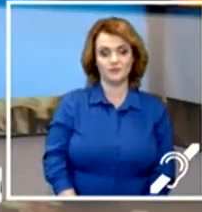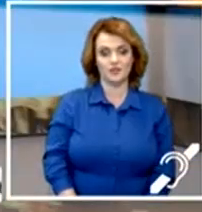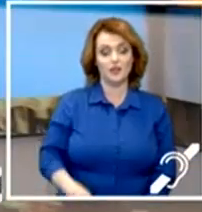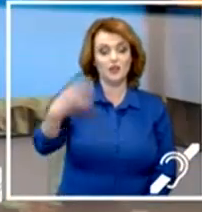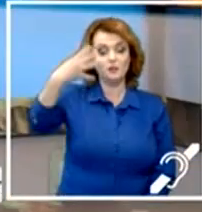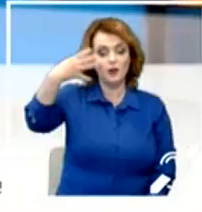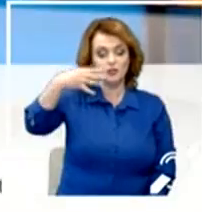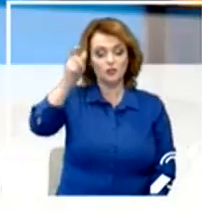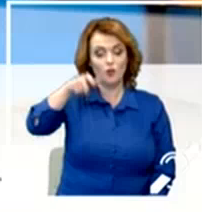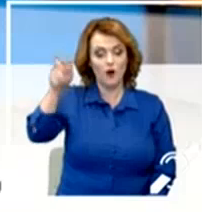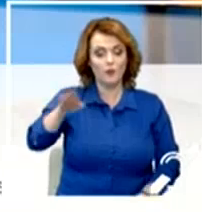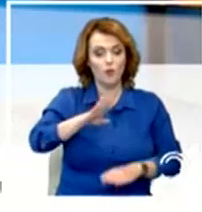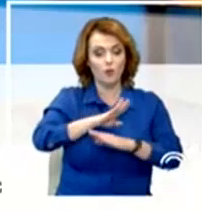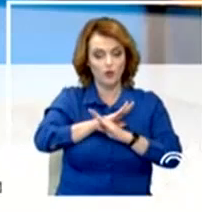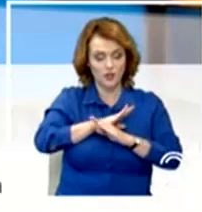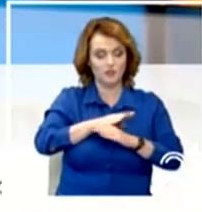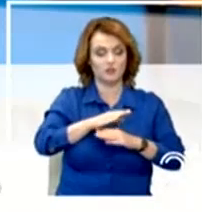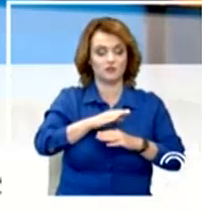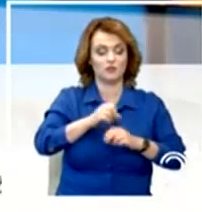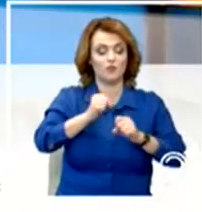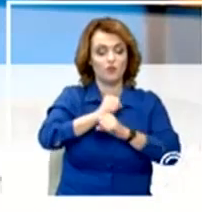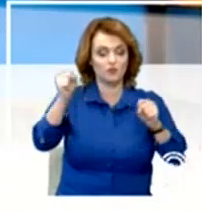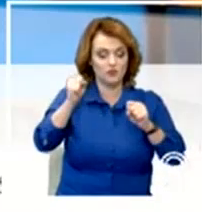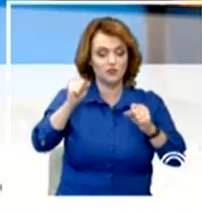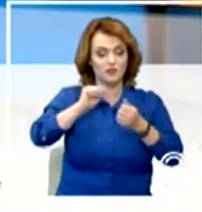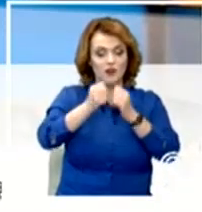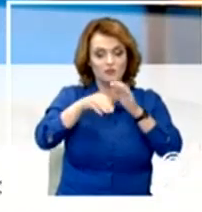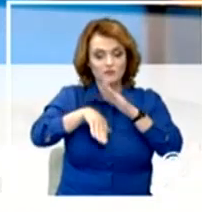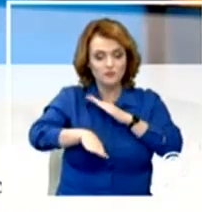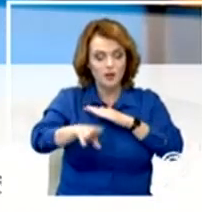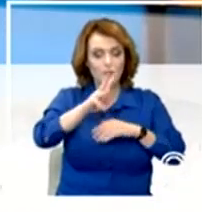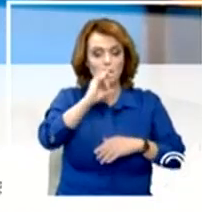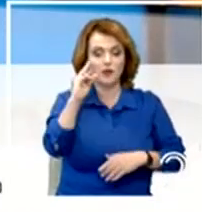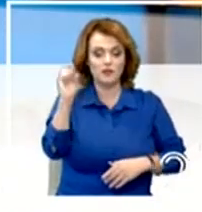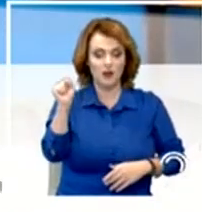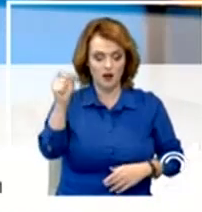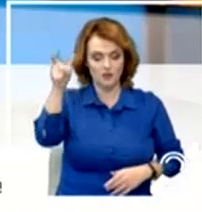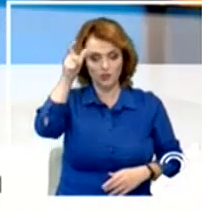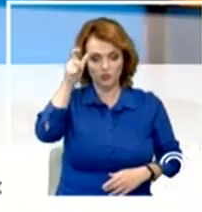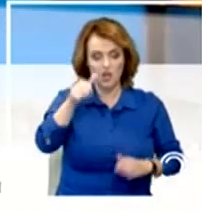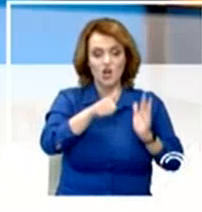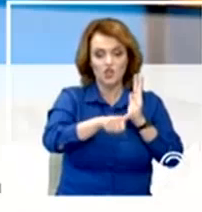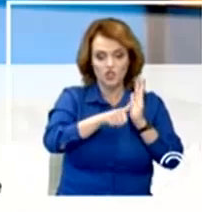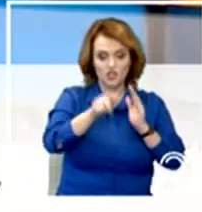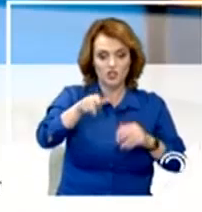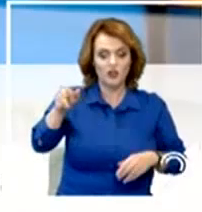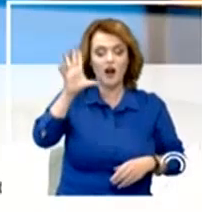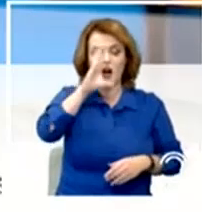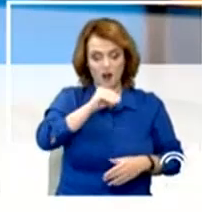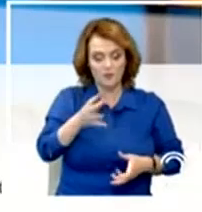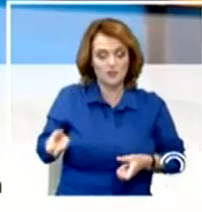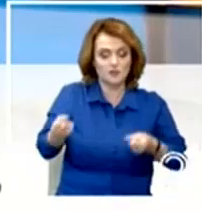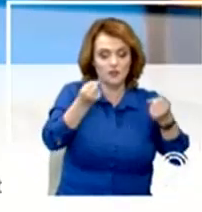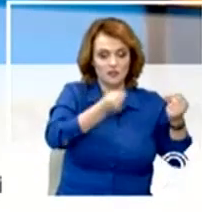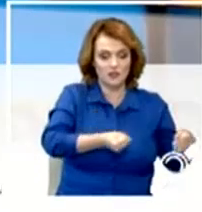Cel puțin 40 de oameni au murit într-o explozie dintr-o mină din Turcia. 60 de mineri au fost scoși din subteran, dar rămâne